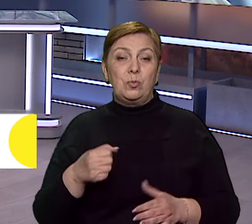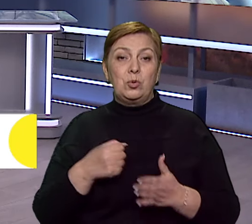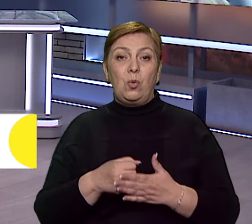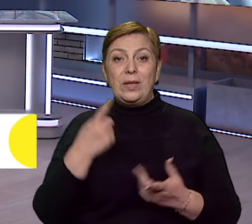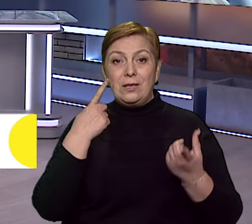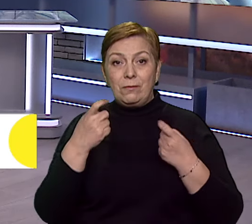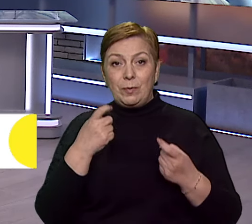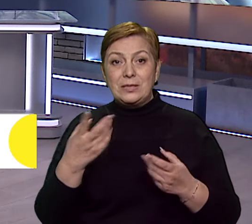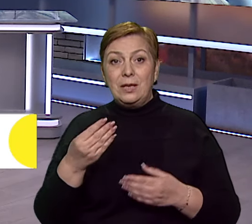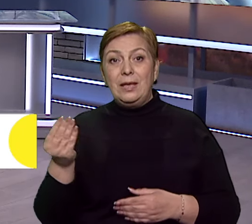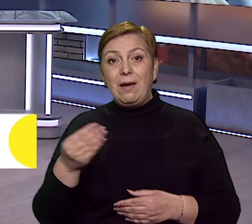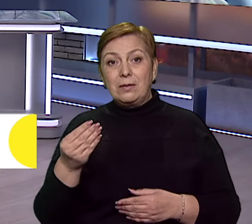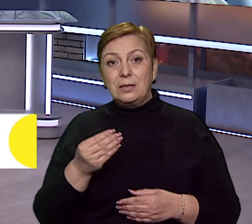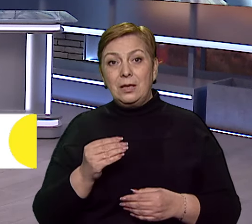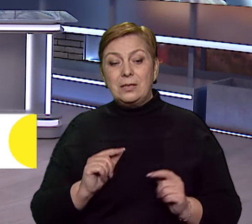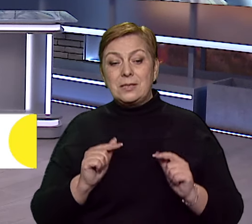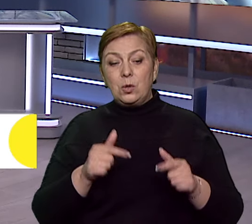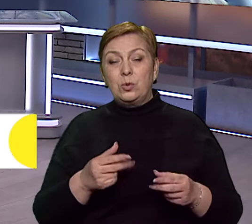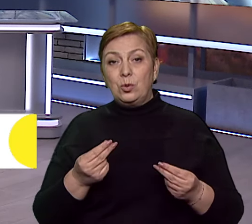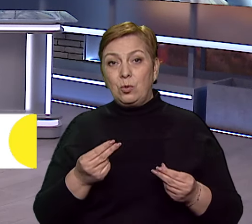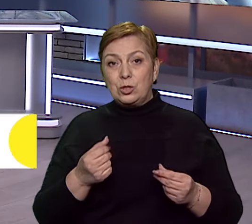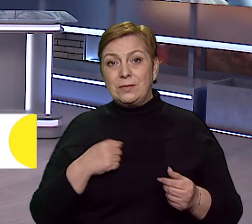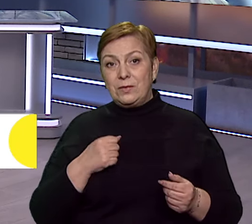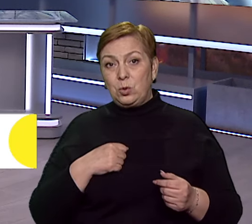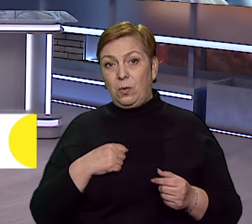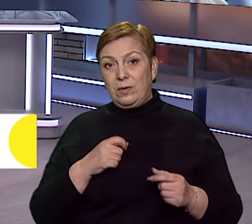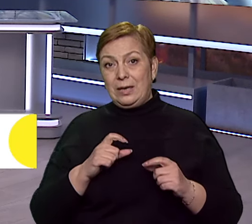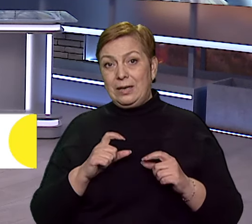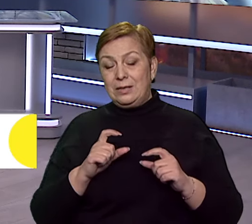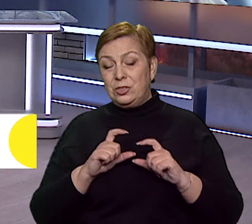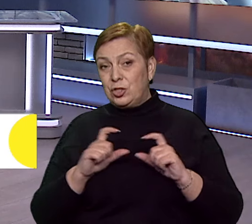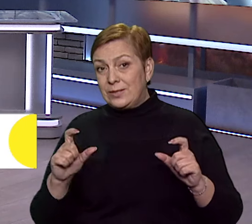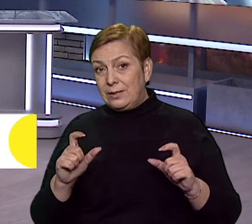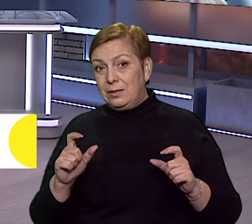які картки заходять гроші з військових частин. Не треба розкривати більше ніяких